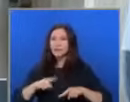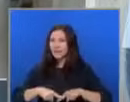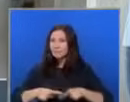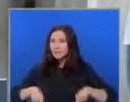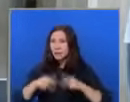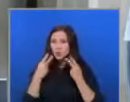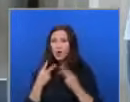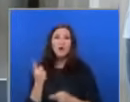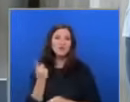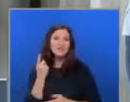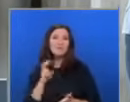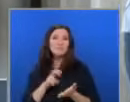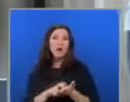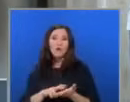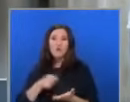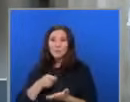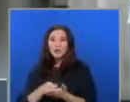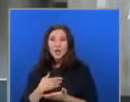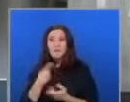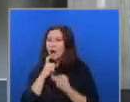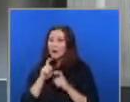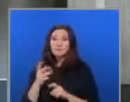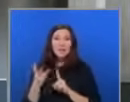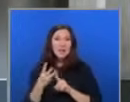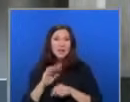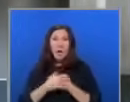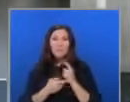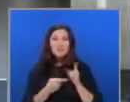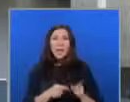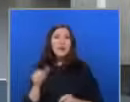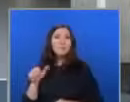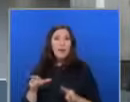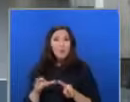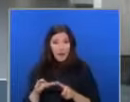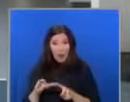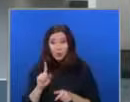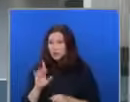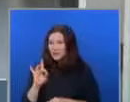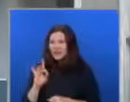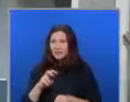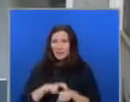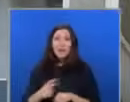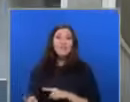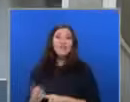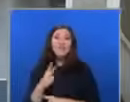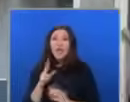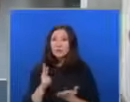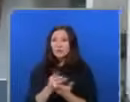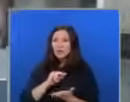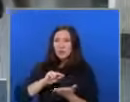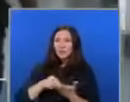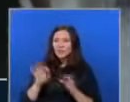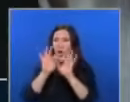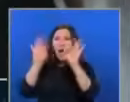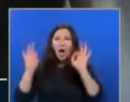се оказа, че освен банкови преводи има и разпит на третата обвиняема, Албена Михайлова, която в средата на декември 2018 е